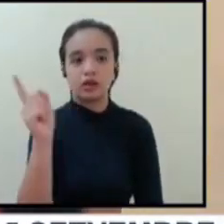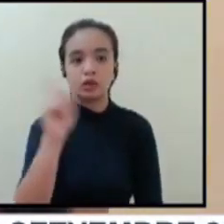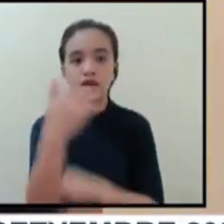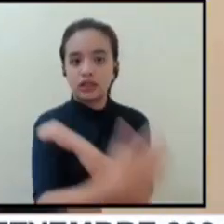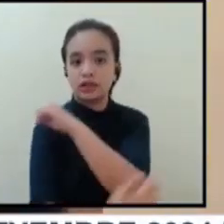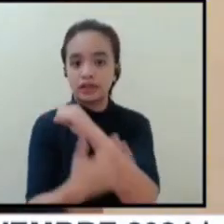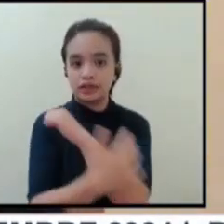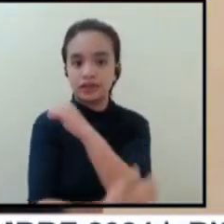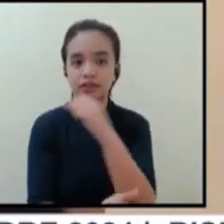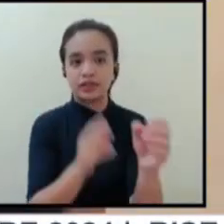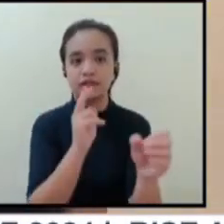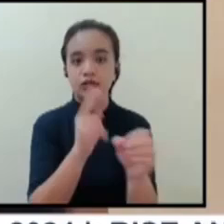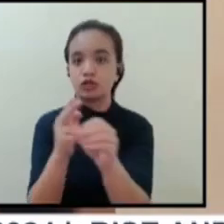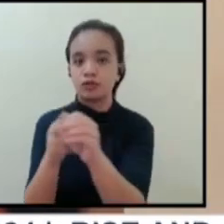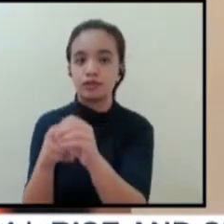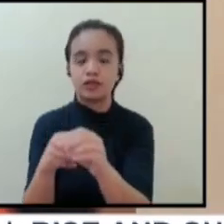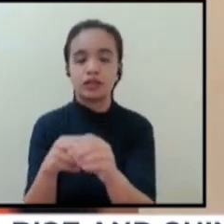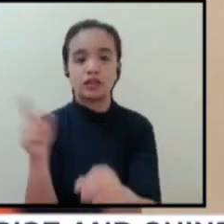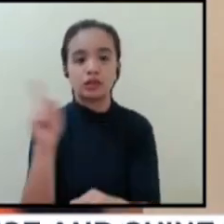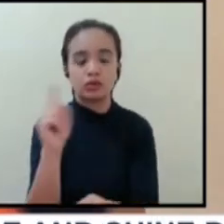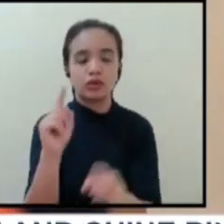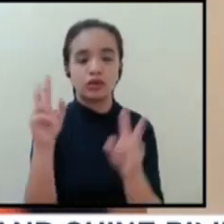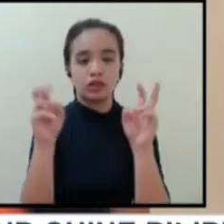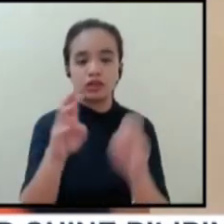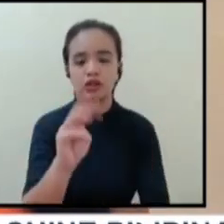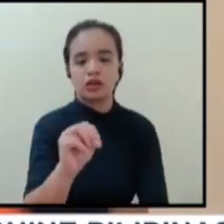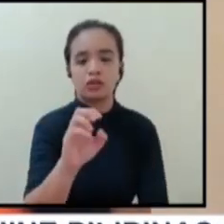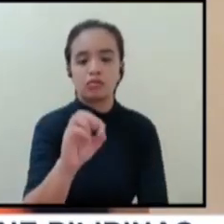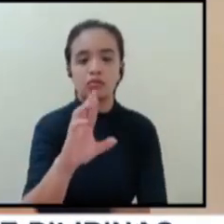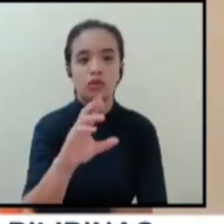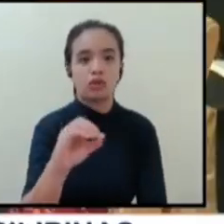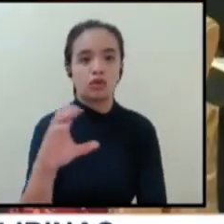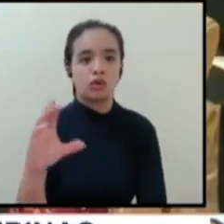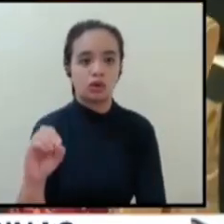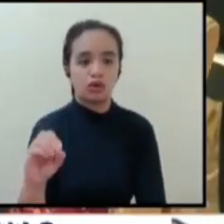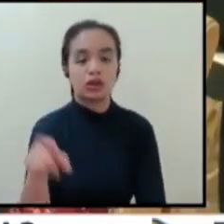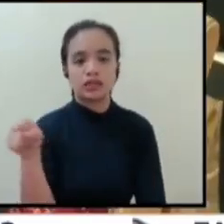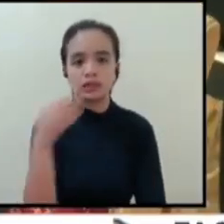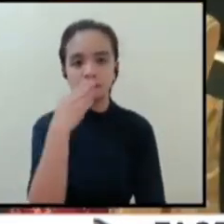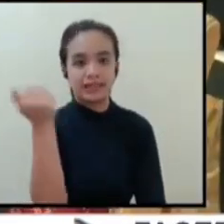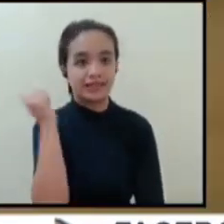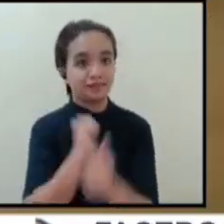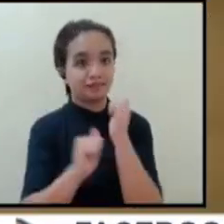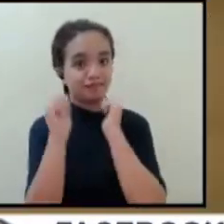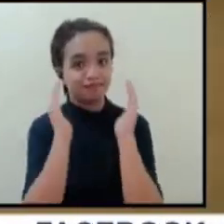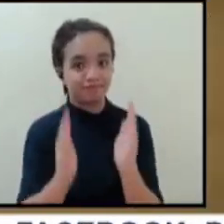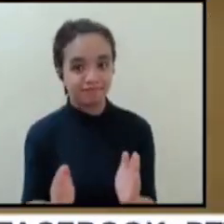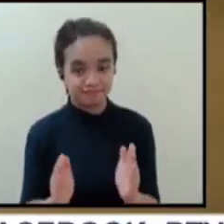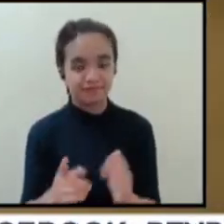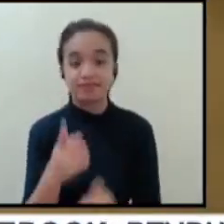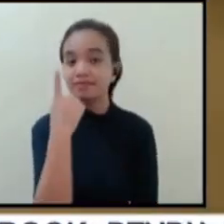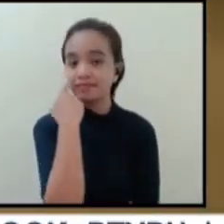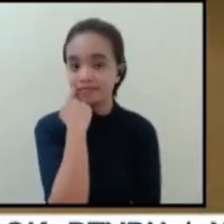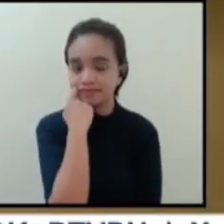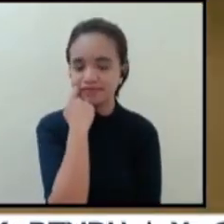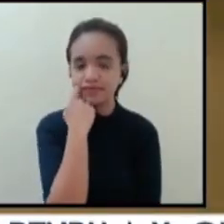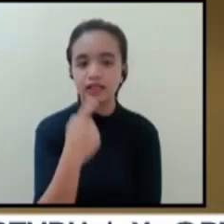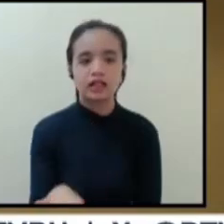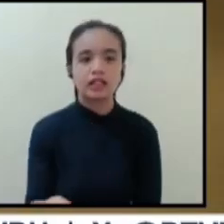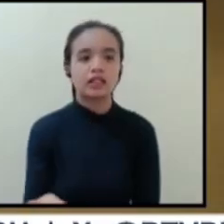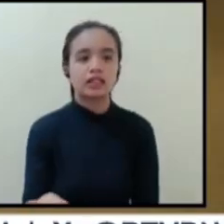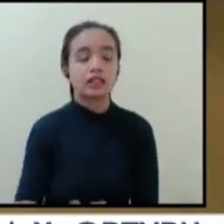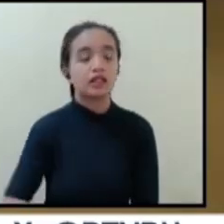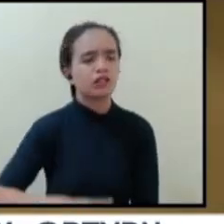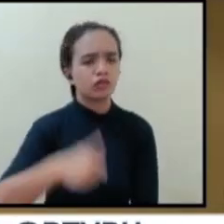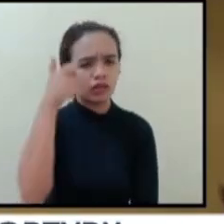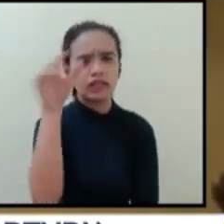isa na nga rito ang bansang Morocco na tinanghal siyang Best Actress. At kamakailan lamang, nagwagi din sa kaparehong kategorya si